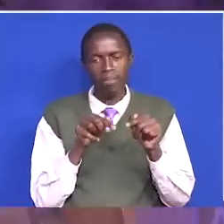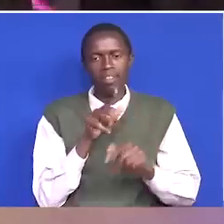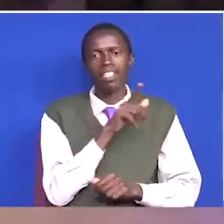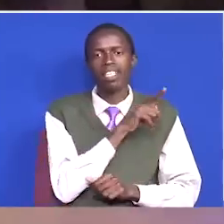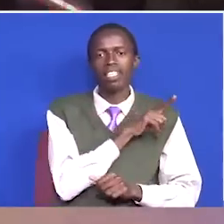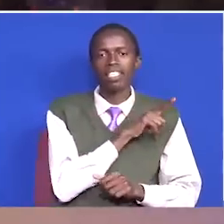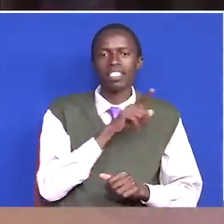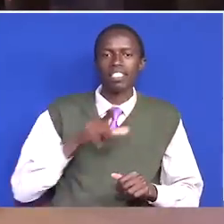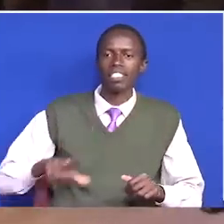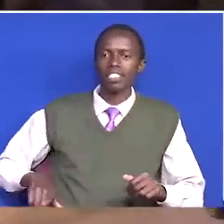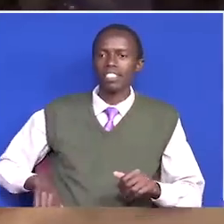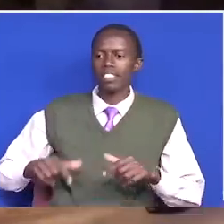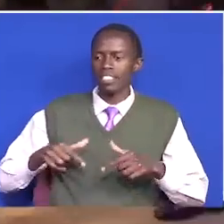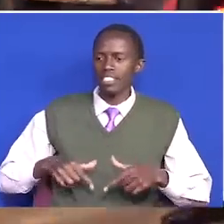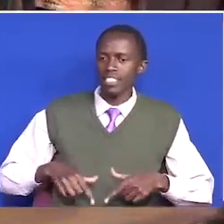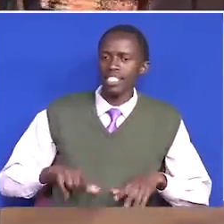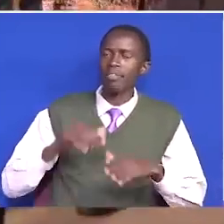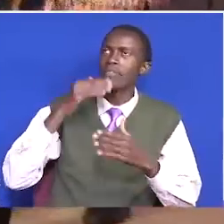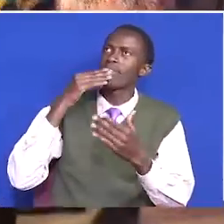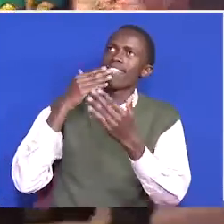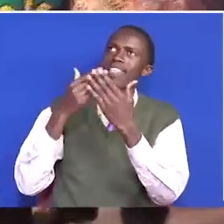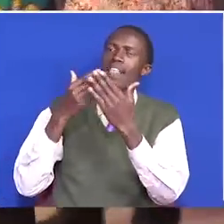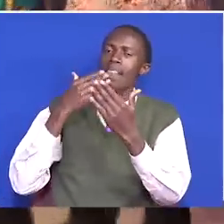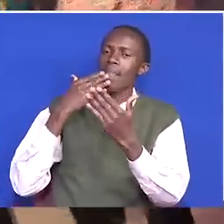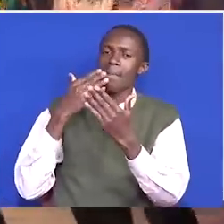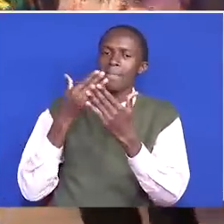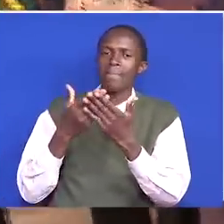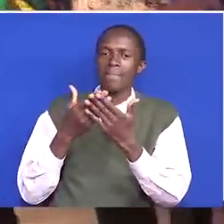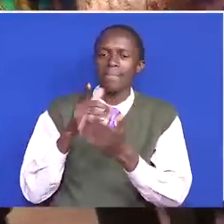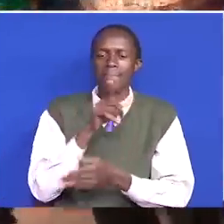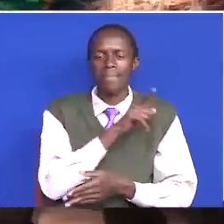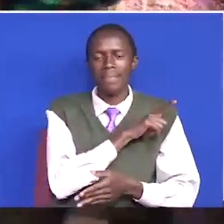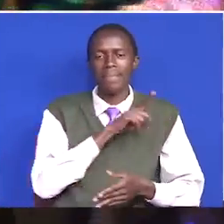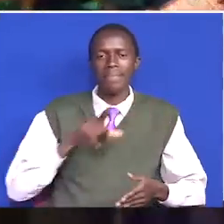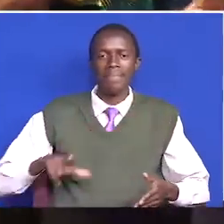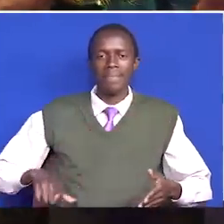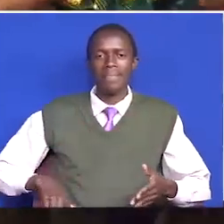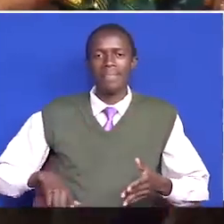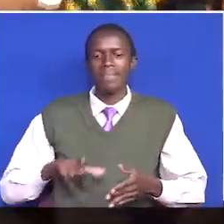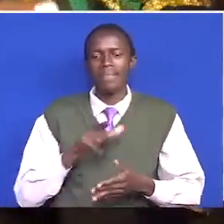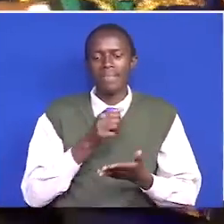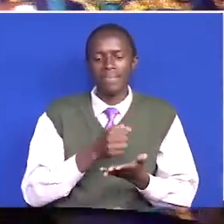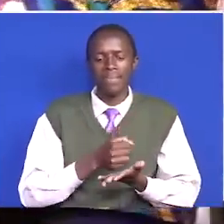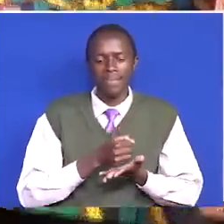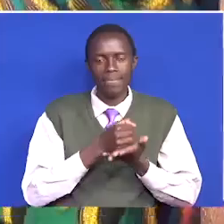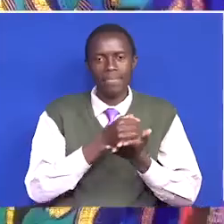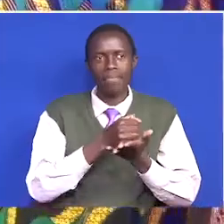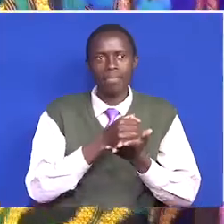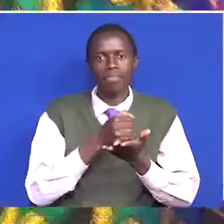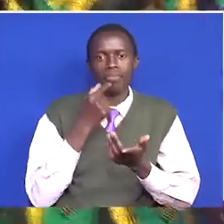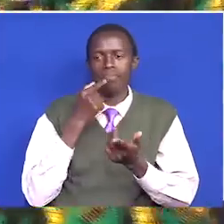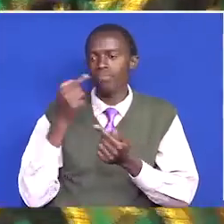Baba, acha nikushukuru. Ee Bwana, umenisaidia